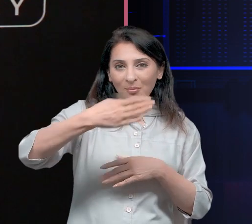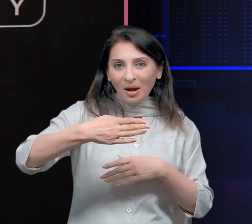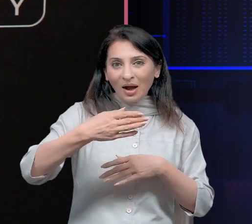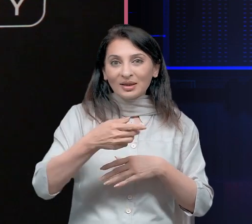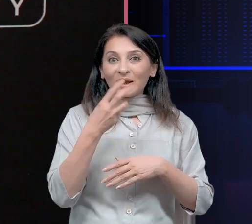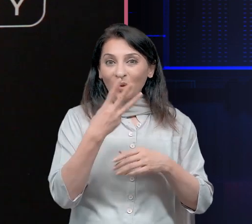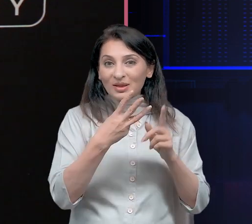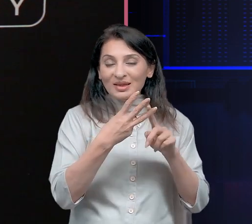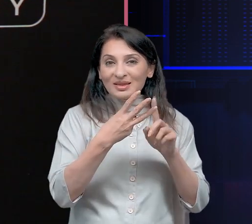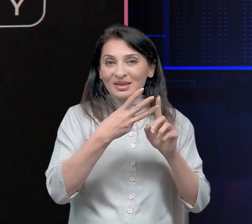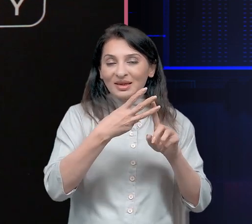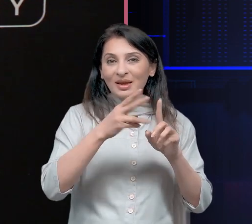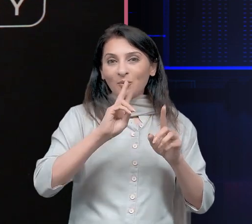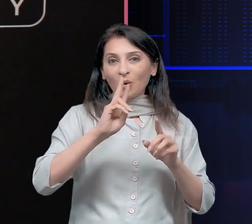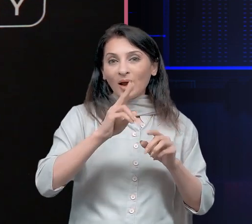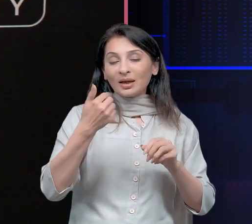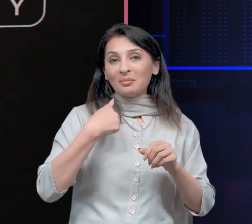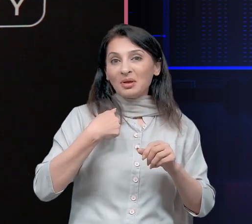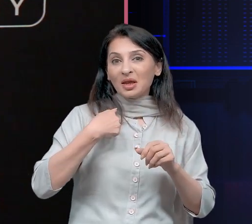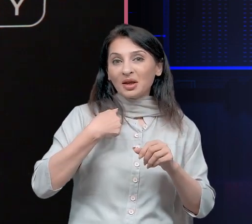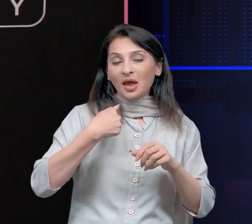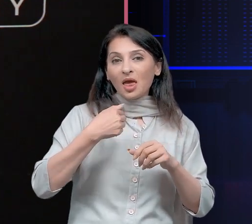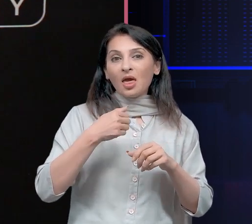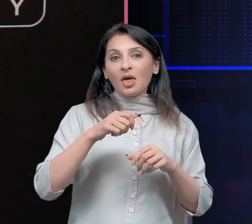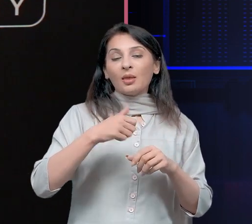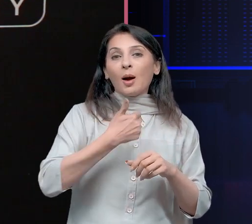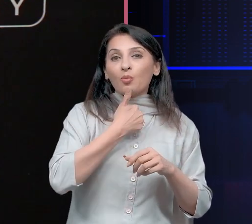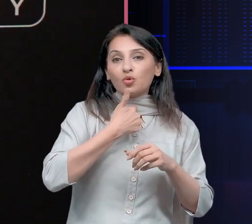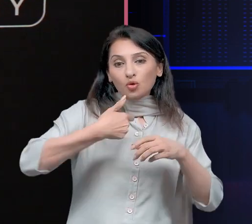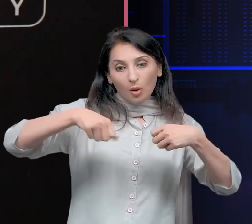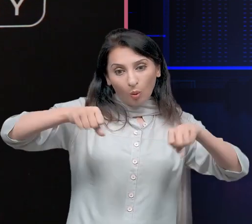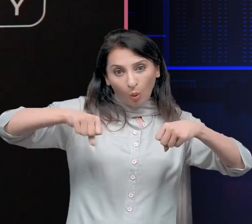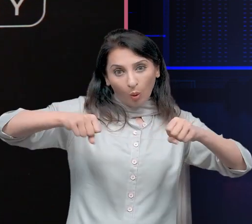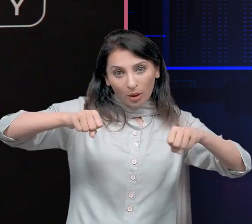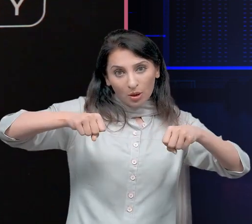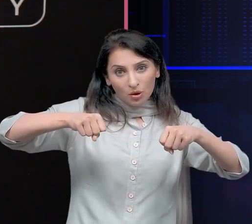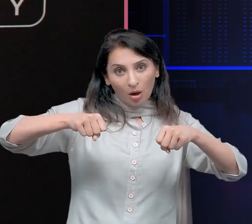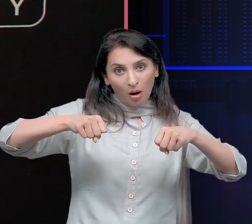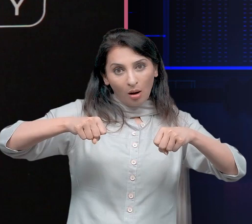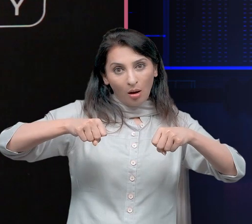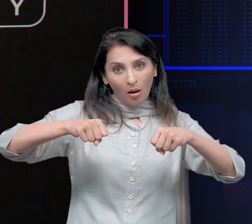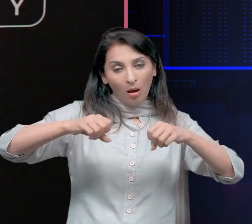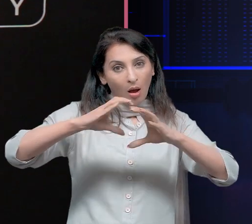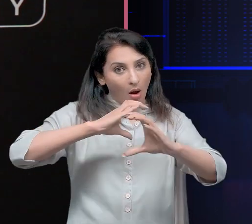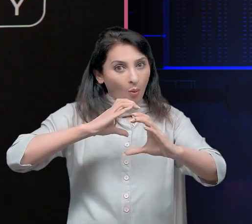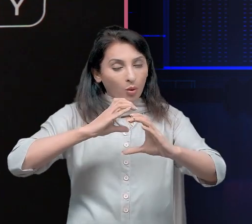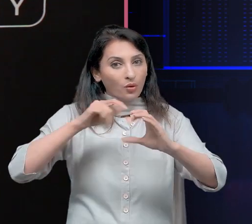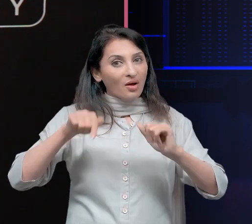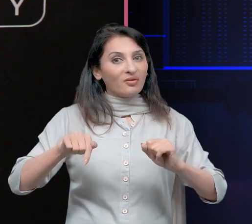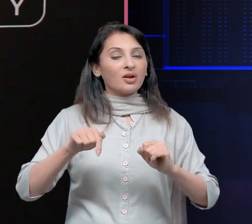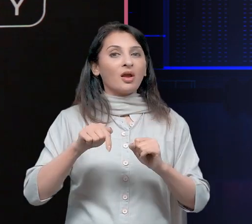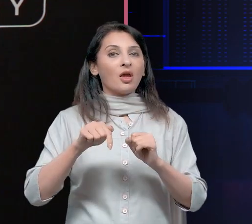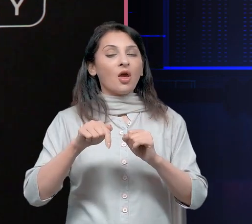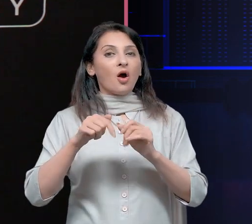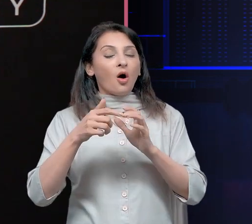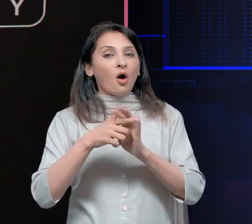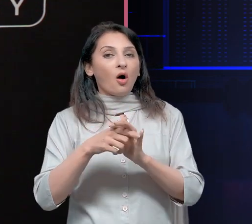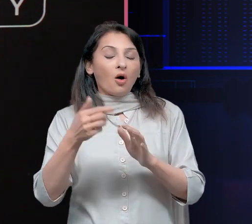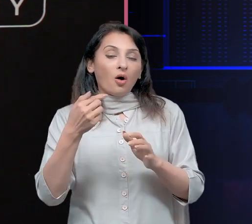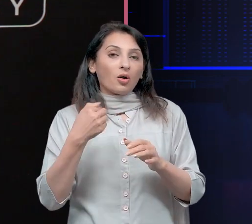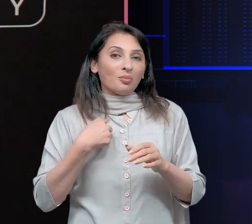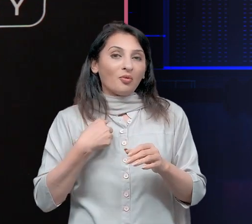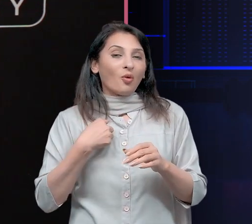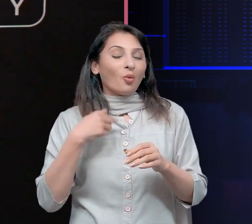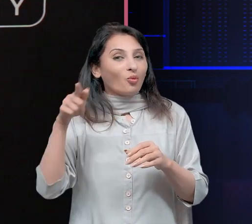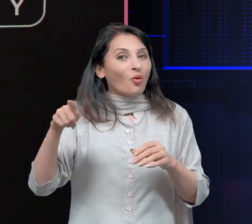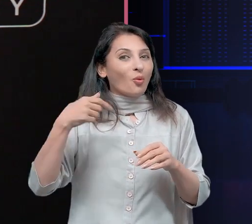रहे हैं ताकि मैं और मेरी बहन पढ़ें और वो जॉब अपने पैरों पे खड़े हों, जॉब करके, खाली नौकरी नहीं, अपने पैरों